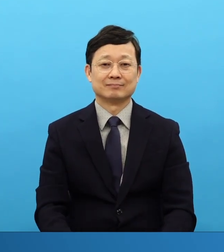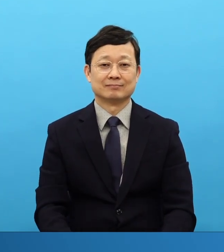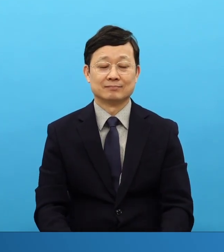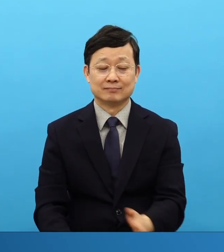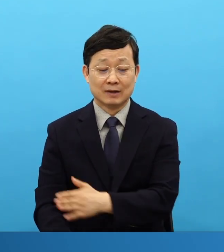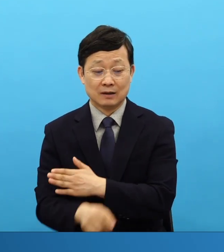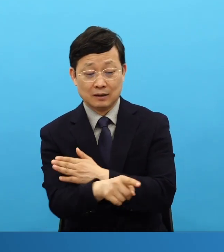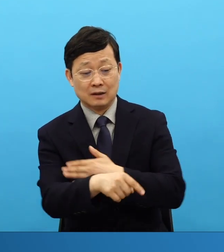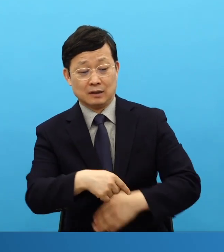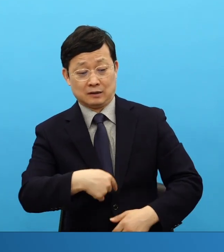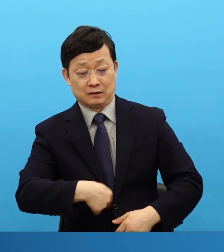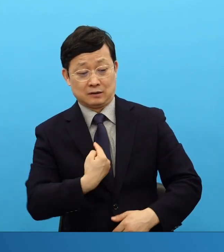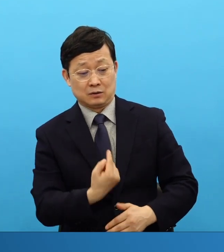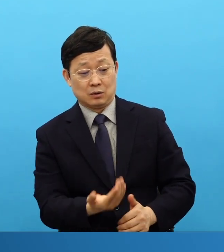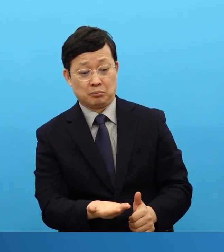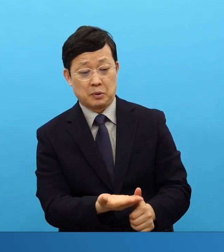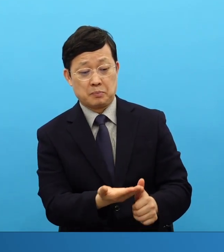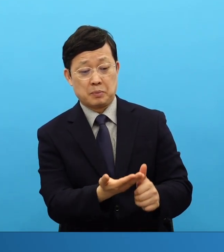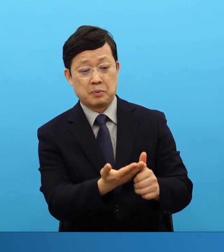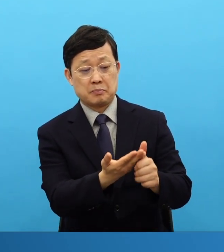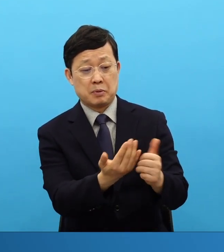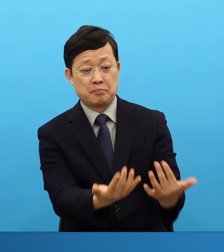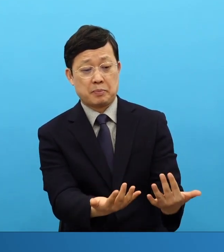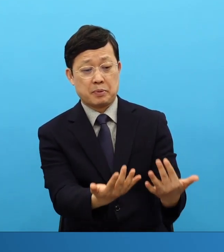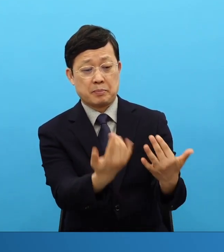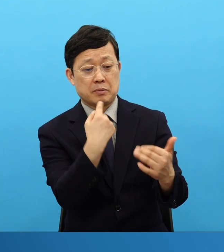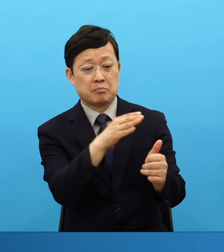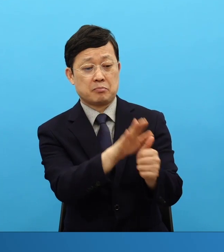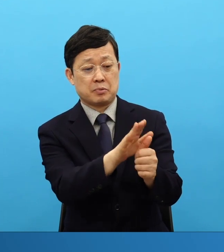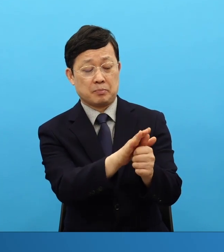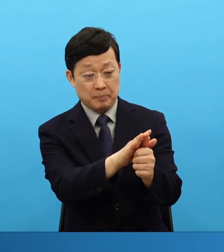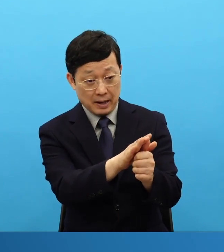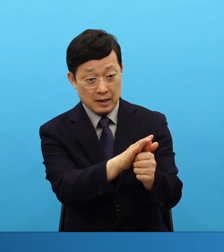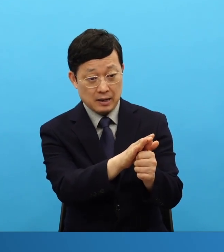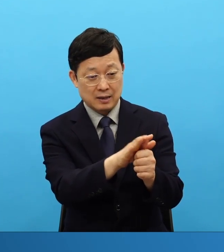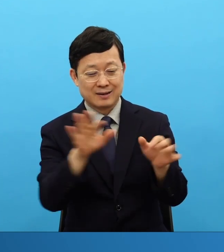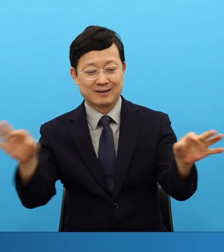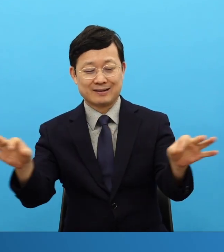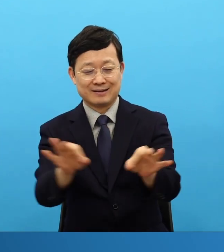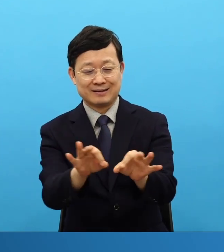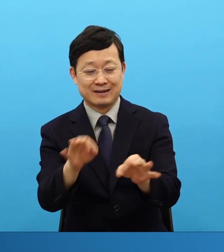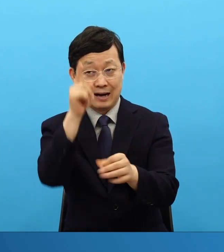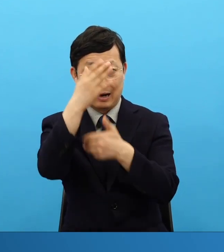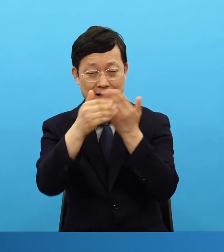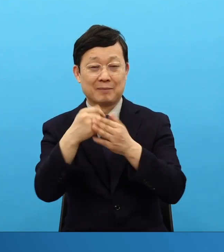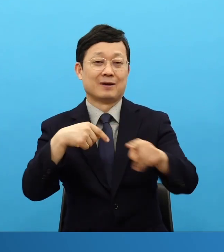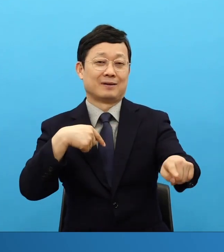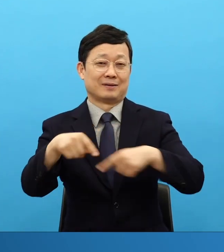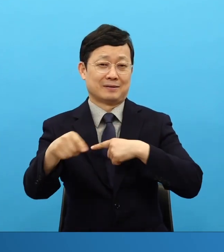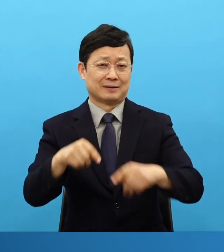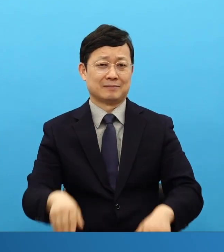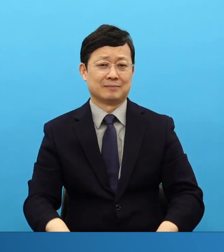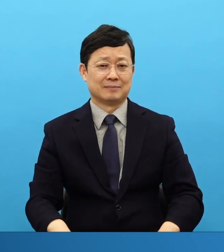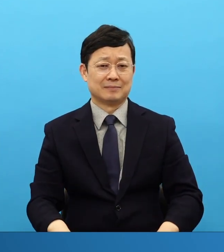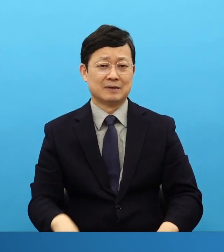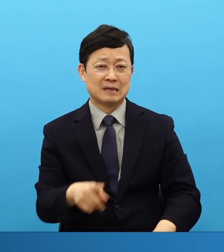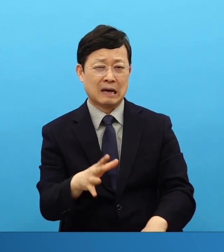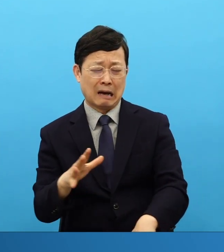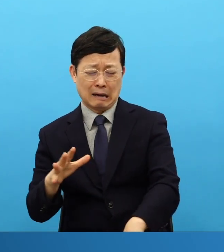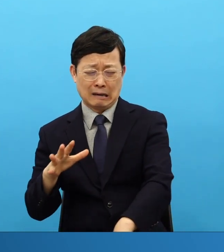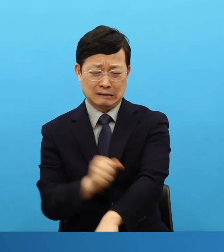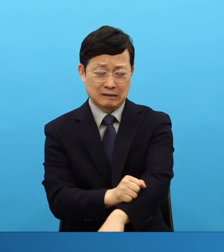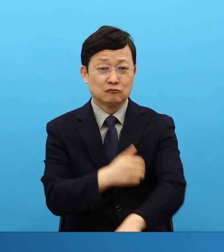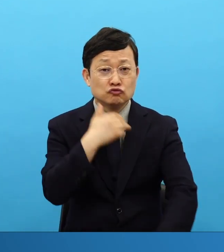스스로 하나님 앞에 일어나도면. They have to themselves arise. 네, 그때 하나님이 역사하시. That's when God will work upon. 이 작업을 기가차게 한 사람이